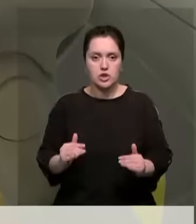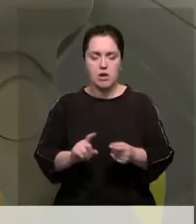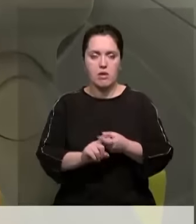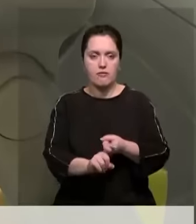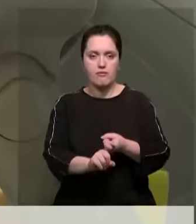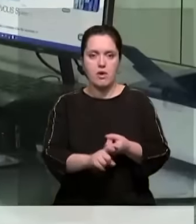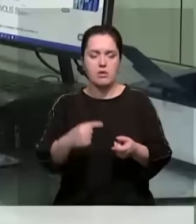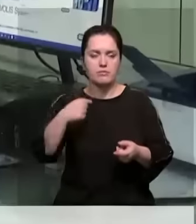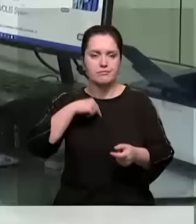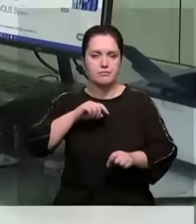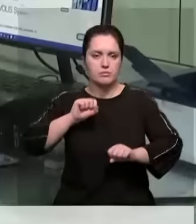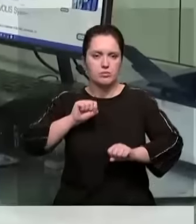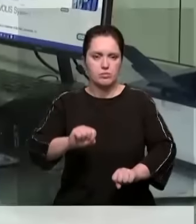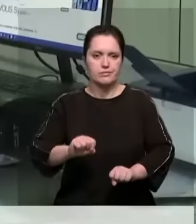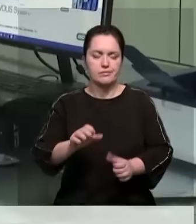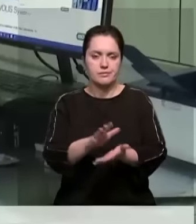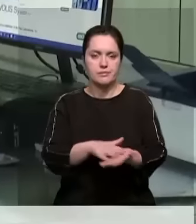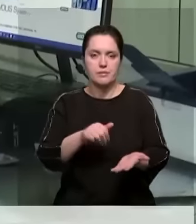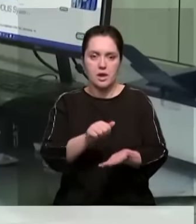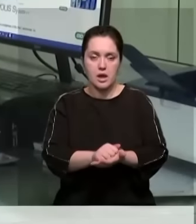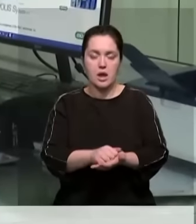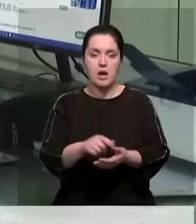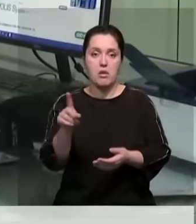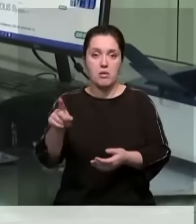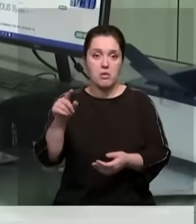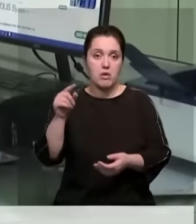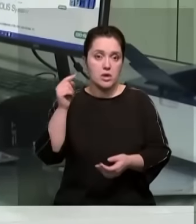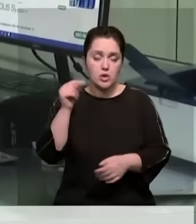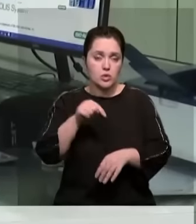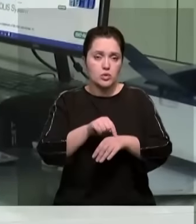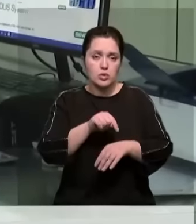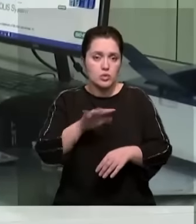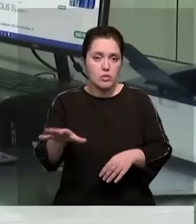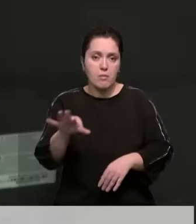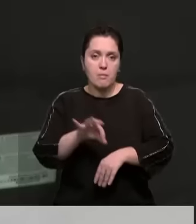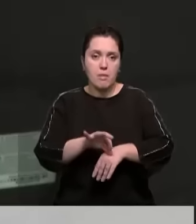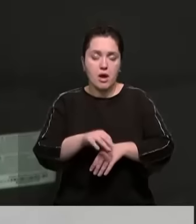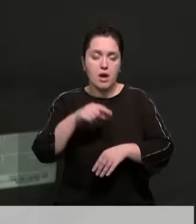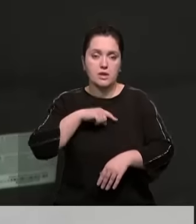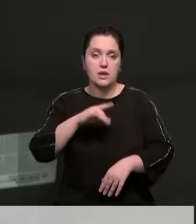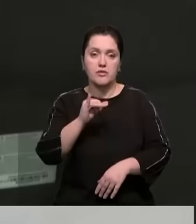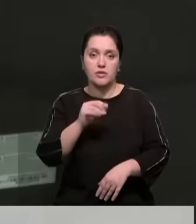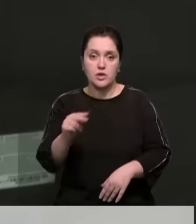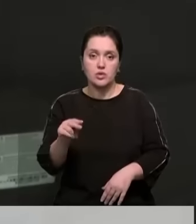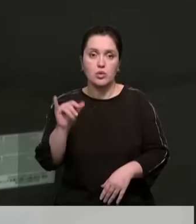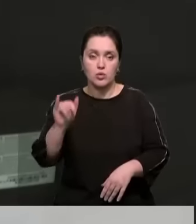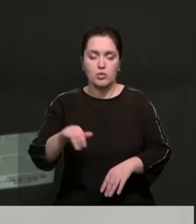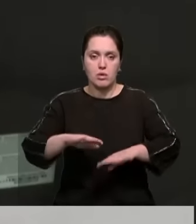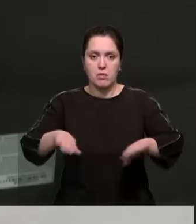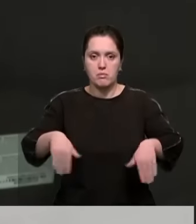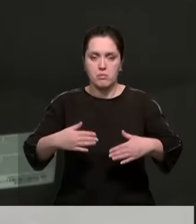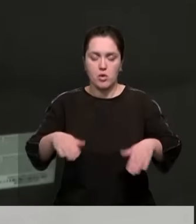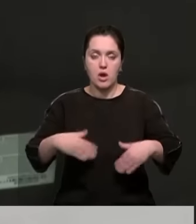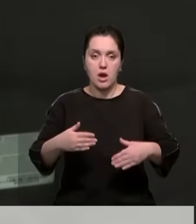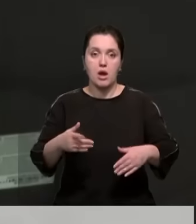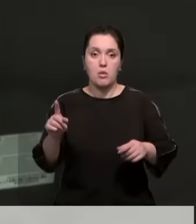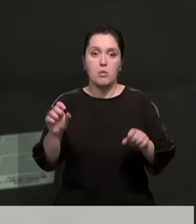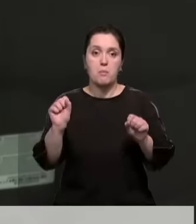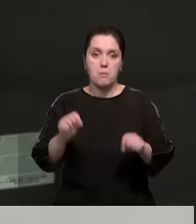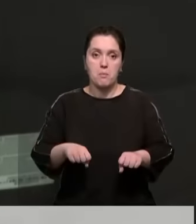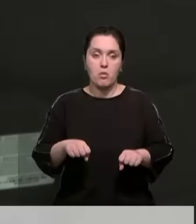поражает иммунную систему человека. Чаще всего носители не подозревают о своем статусе, поскольку, как правило, у них не возникает симптомов. При этом они